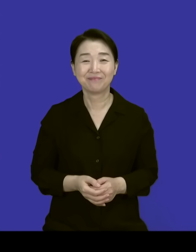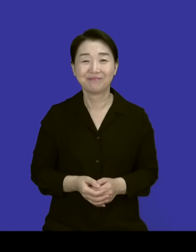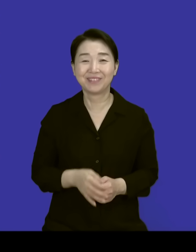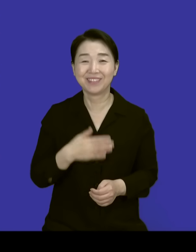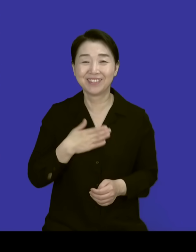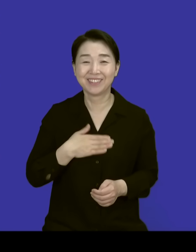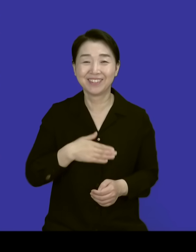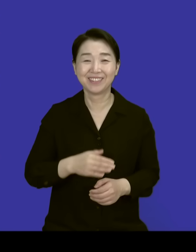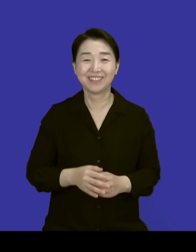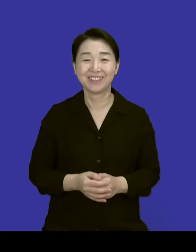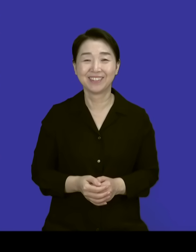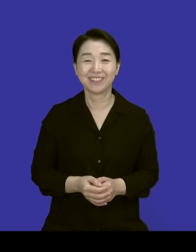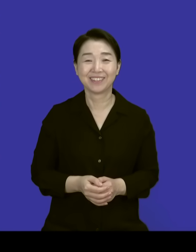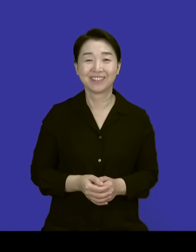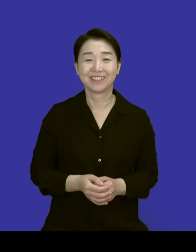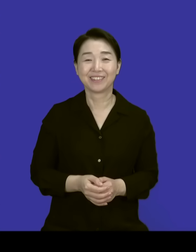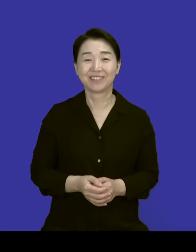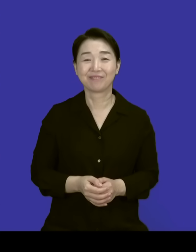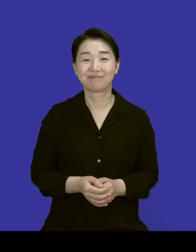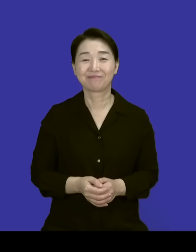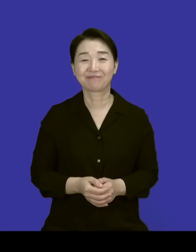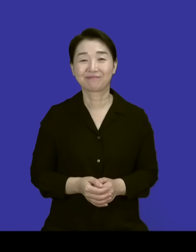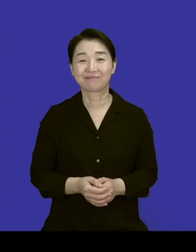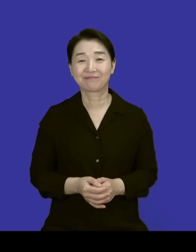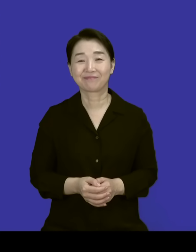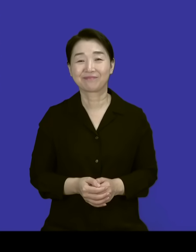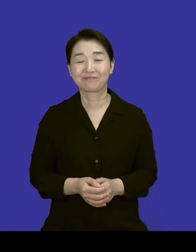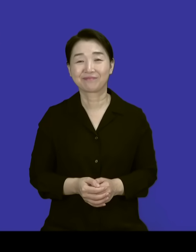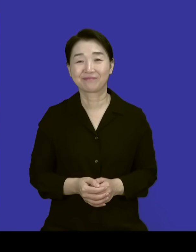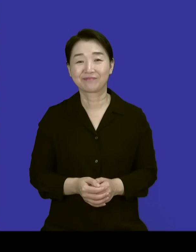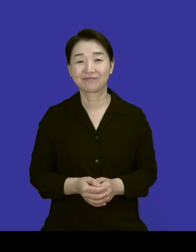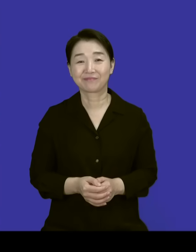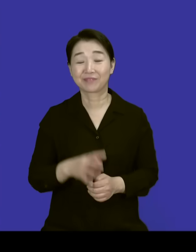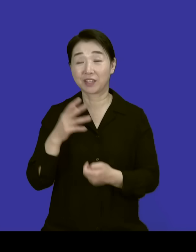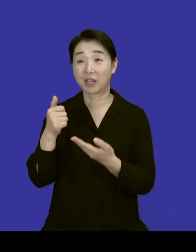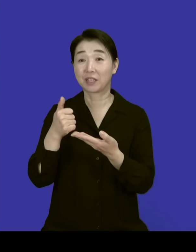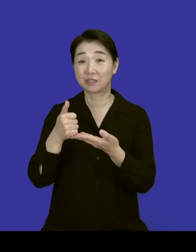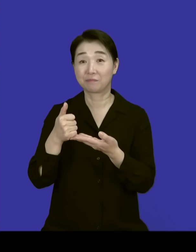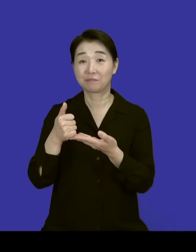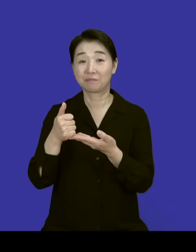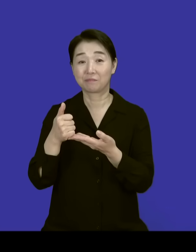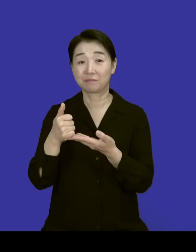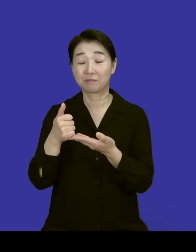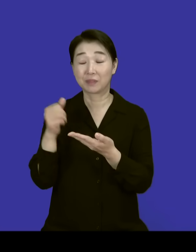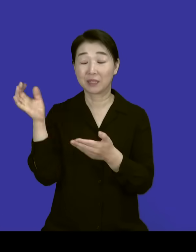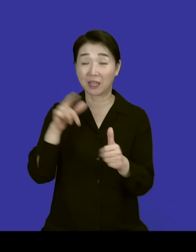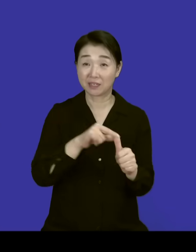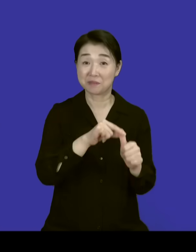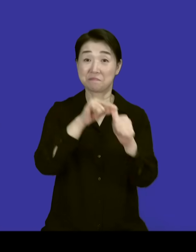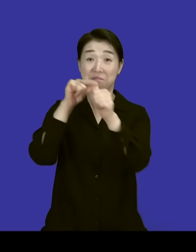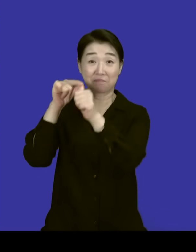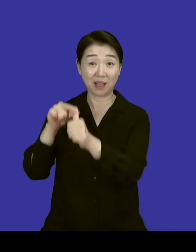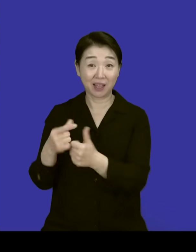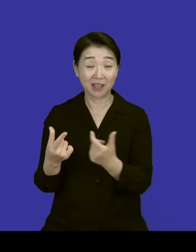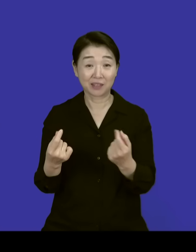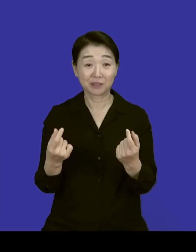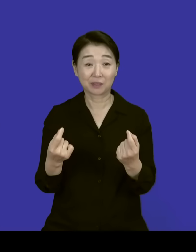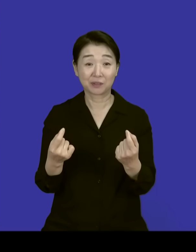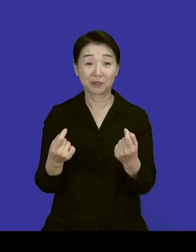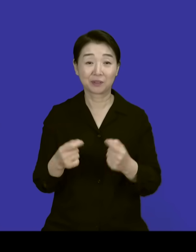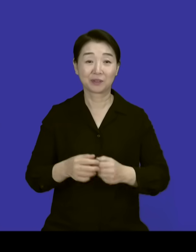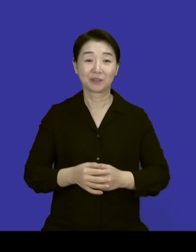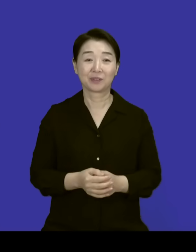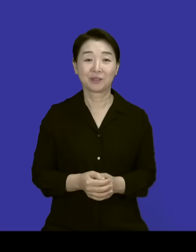알았어요. 그러면은 그렇잖아요. 이게 지금 하나님이 그렇죠. 하나님이 이렇게 다시 이렇게 끄집어 올려 주셨는데 네.